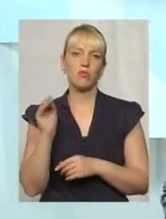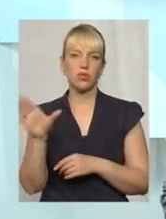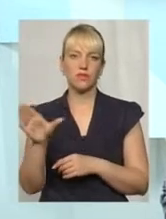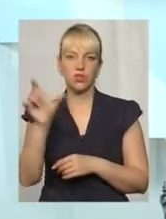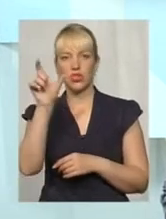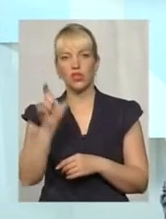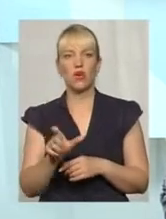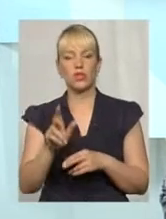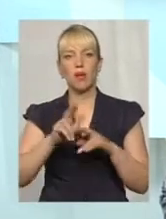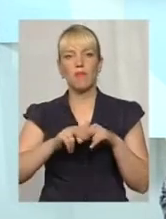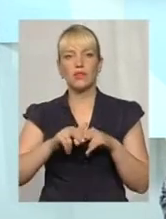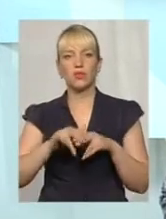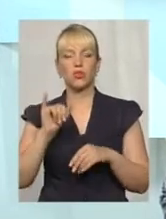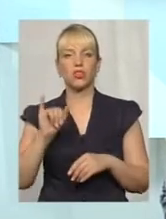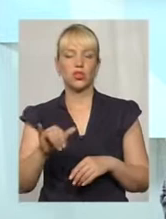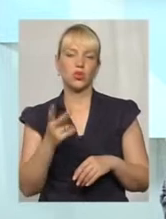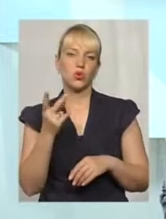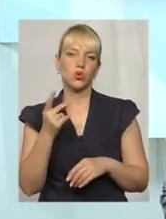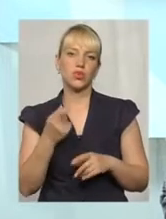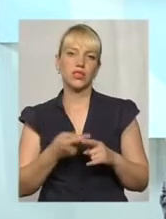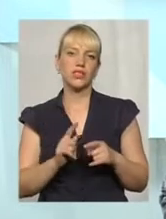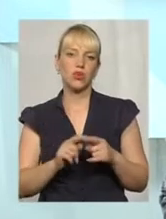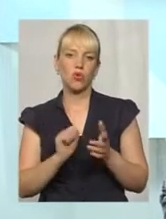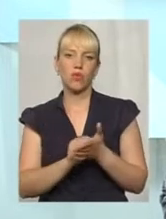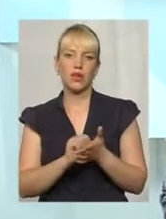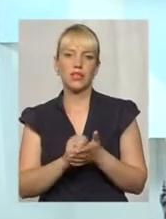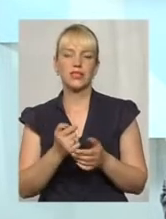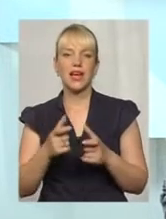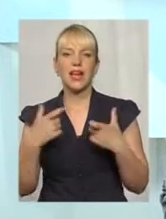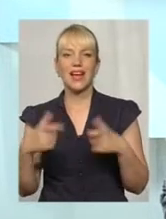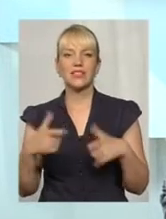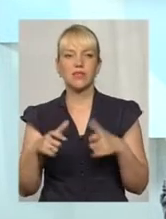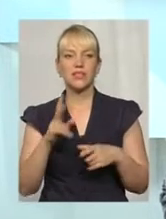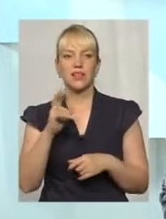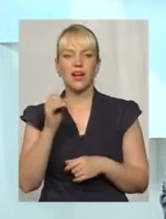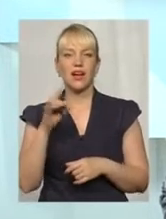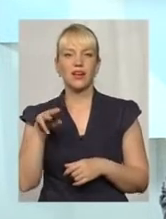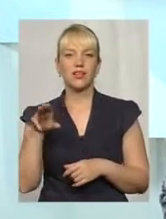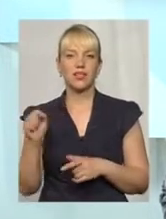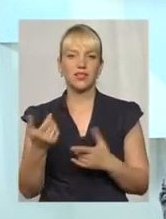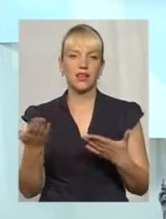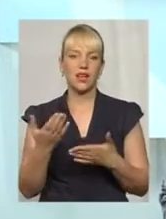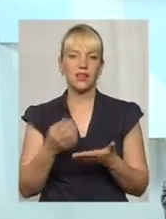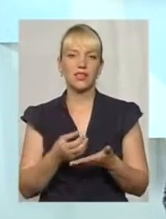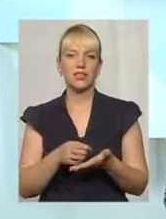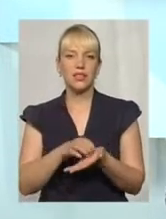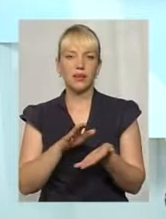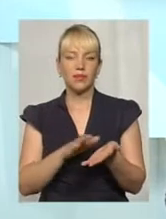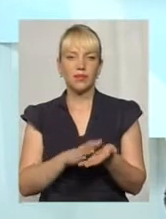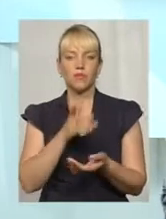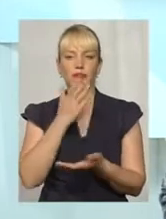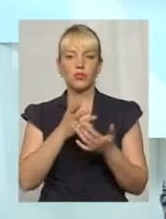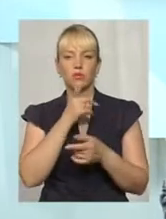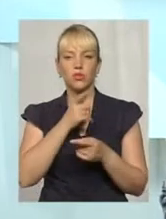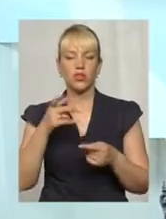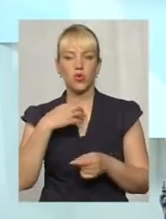особи, паспорт. І другий документ – це екзаменаційна картка, на якій, якщо ми під час